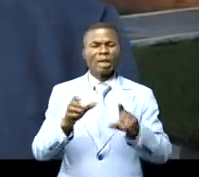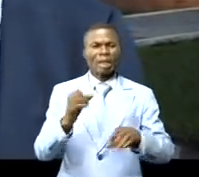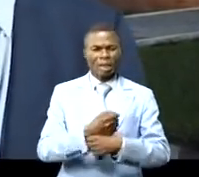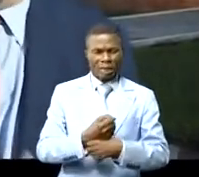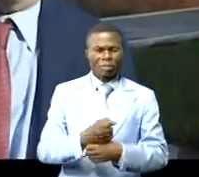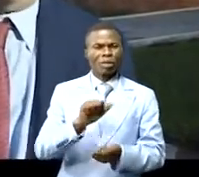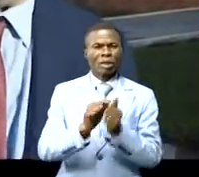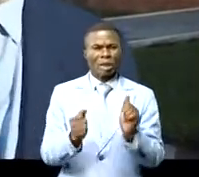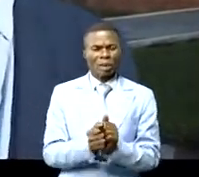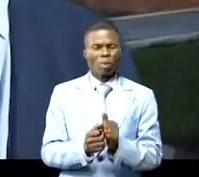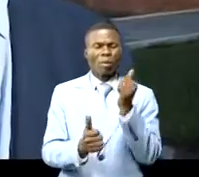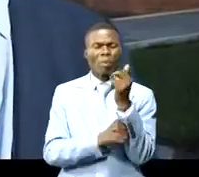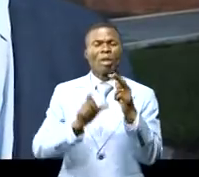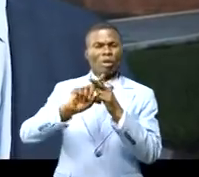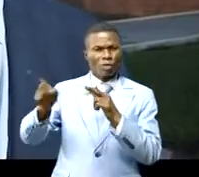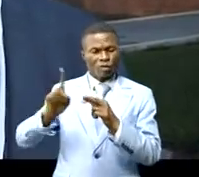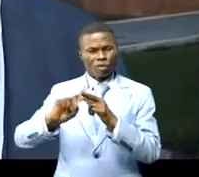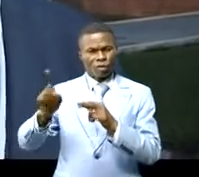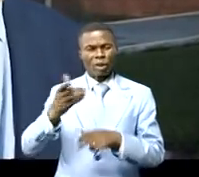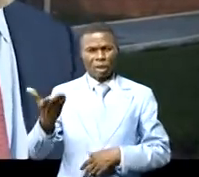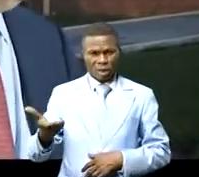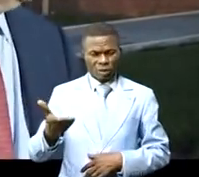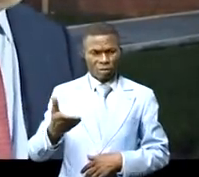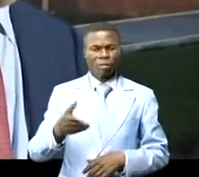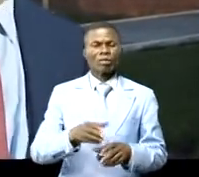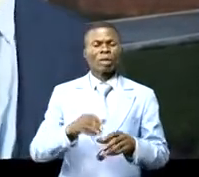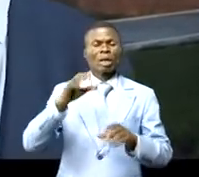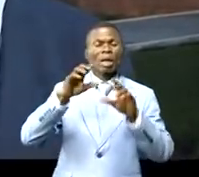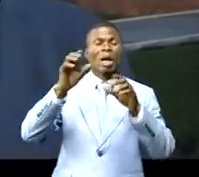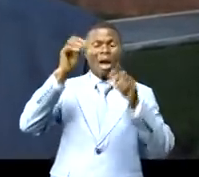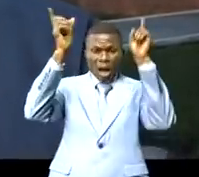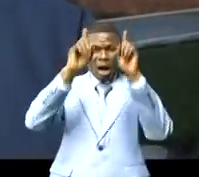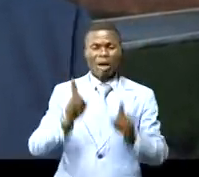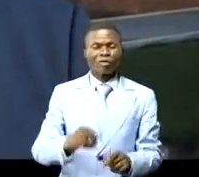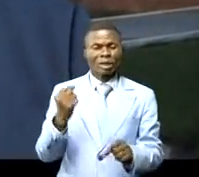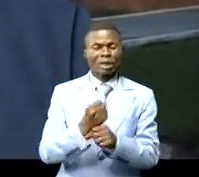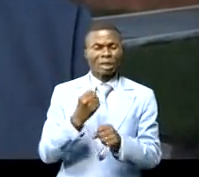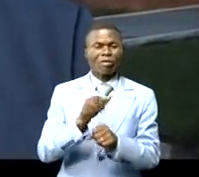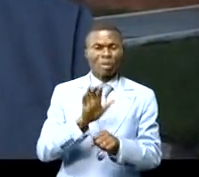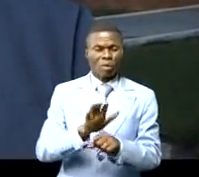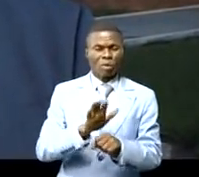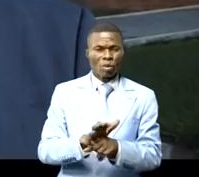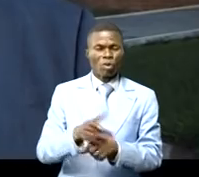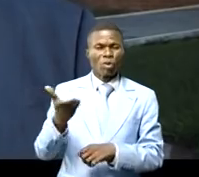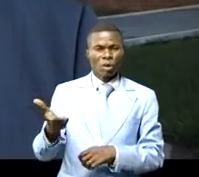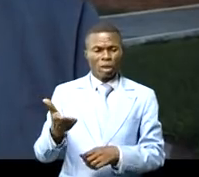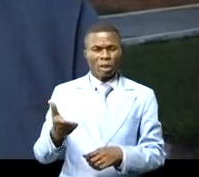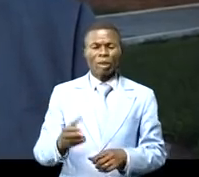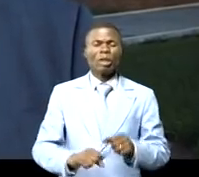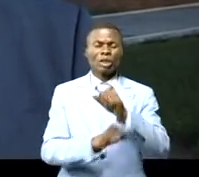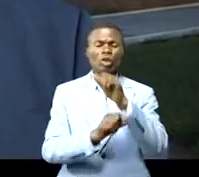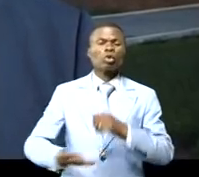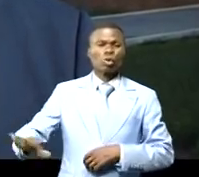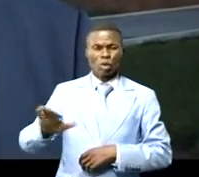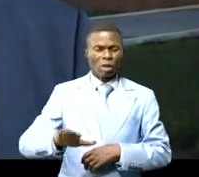des problèmes de réfugiés, bien sûr. Vous savez, c'est le continent où on a le plus d'opérations en soutien des États qui